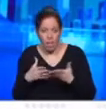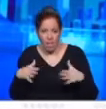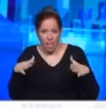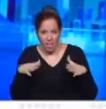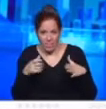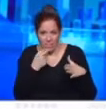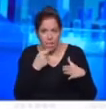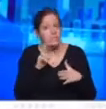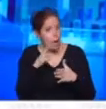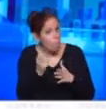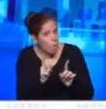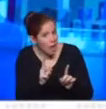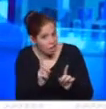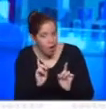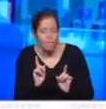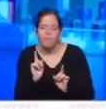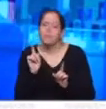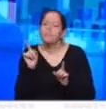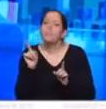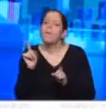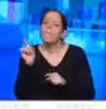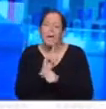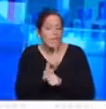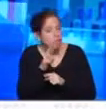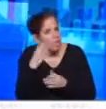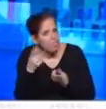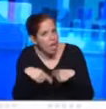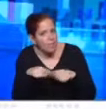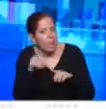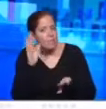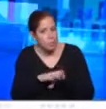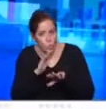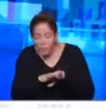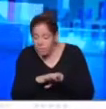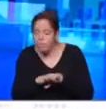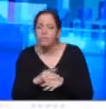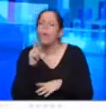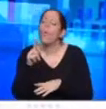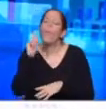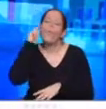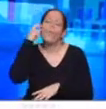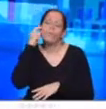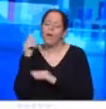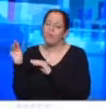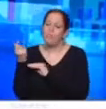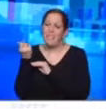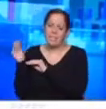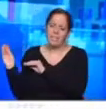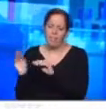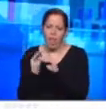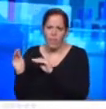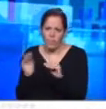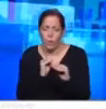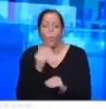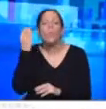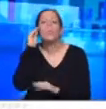גם מוקלט דרך אגב, כן. ברגע שתהיה ועדה מקצועית של ועדת הסל, הוא ידאג להעביר את הכסף הזה, הוא יודע